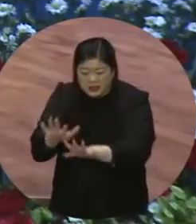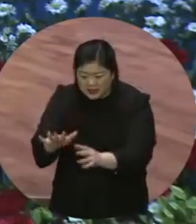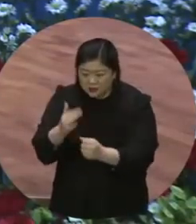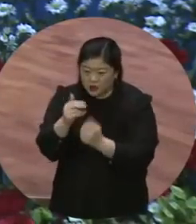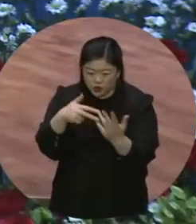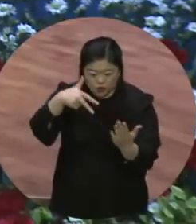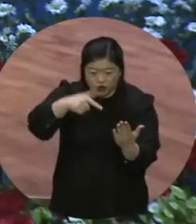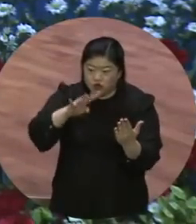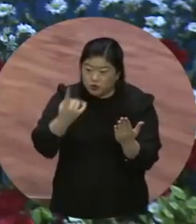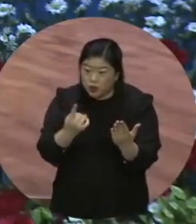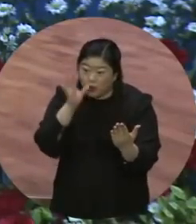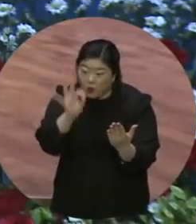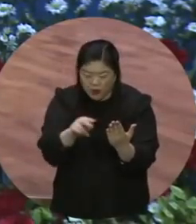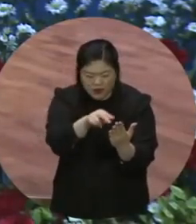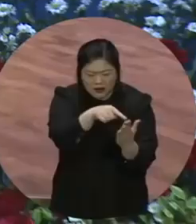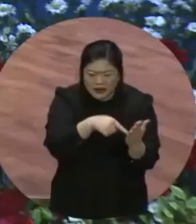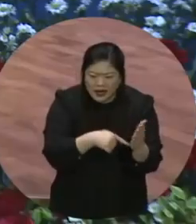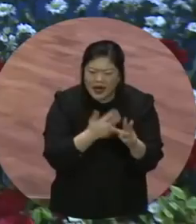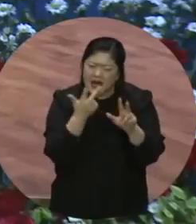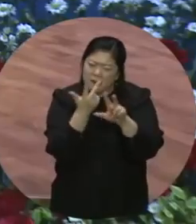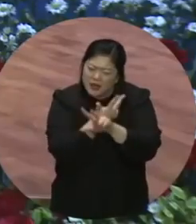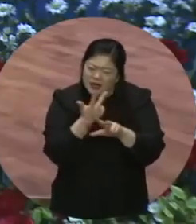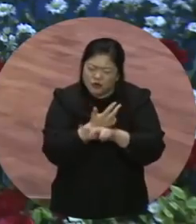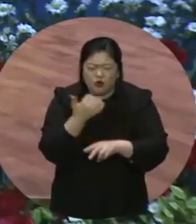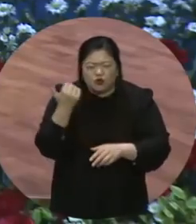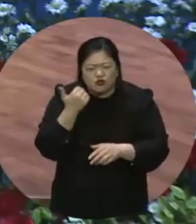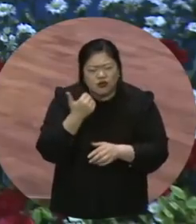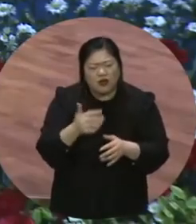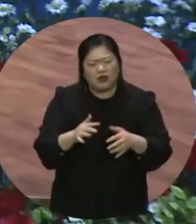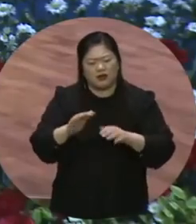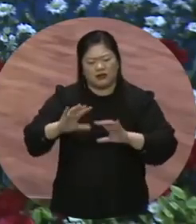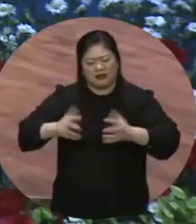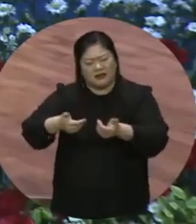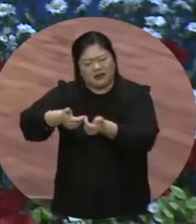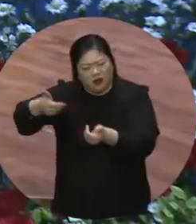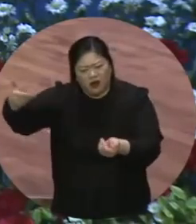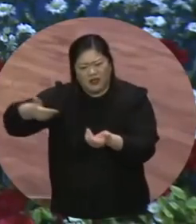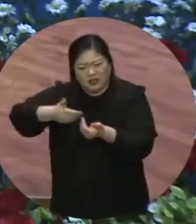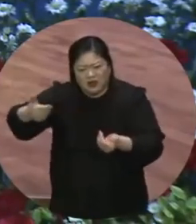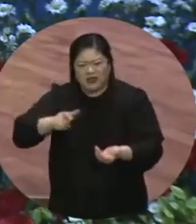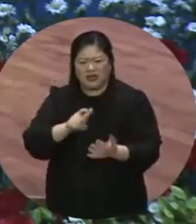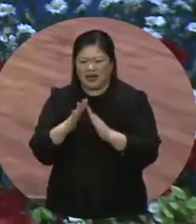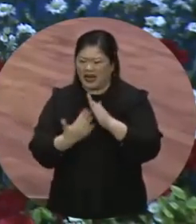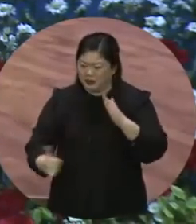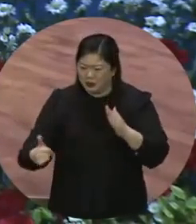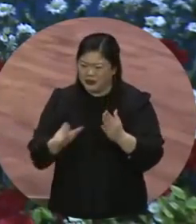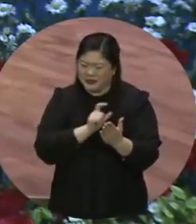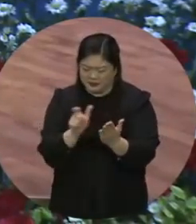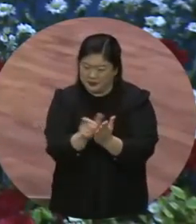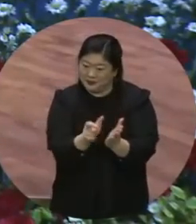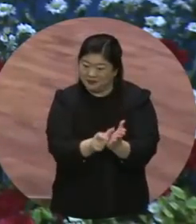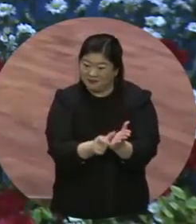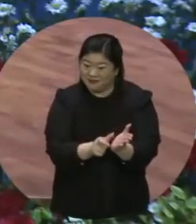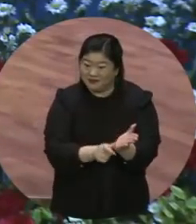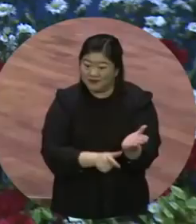모든 사람이 다 한 번은 죽습니다. 끝나는 게 아니에요. 영적 존재이기 때문에 그 뒤에는 심판이